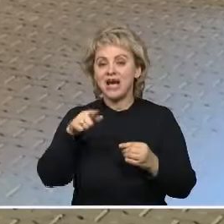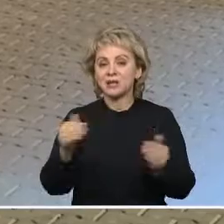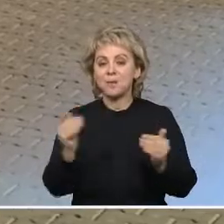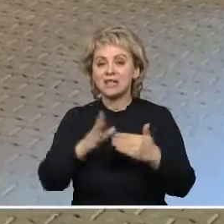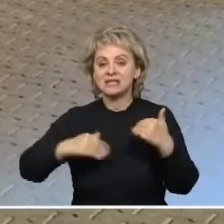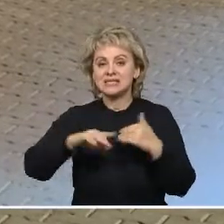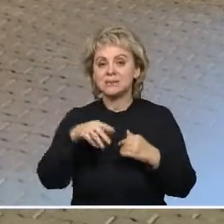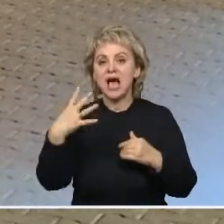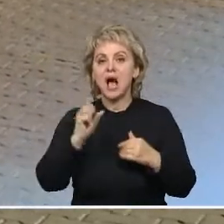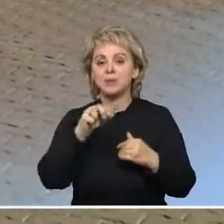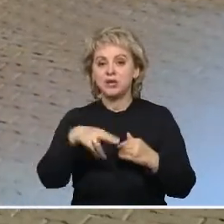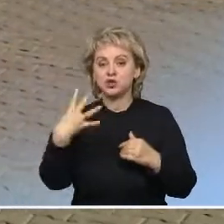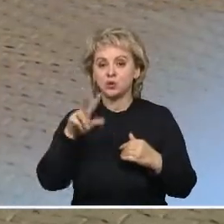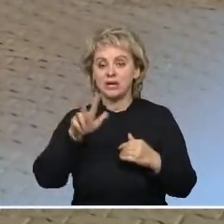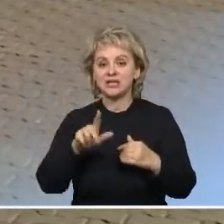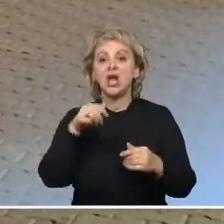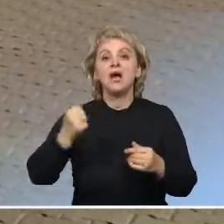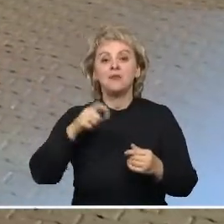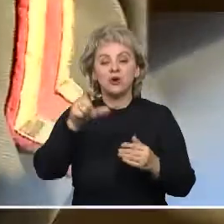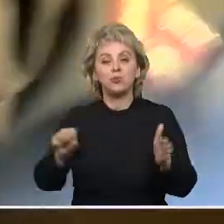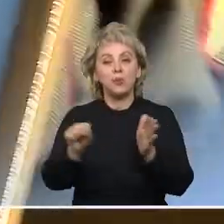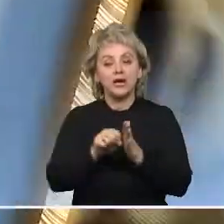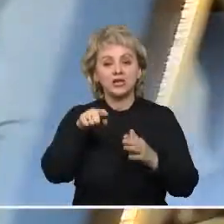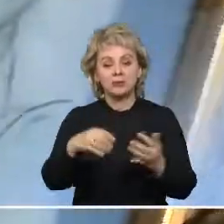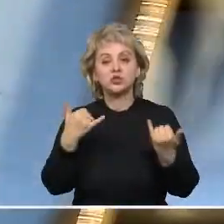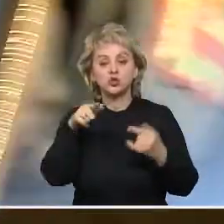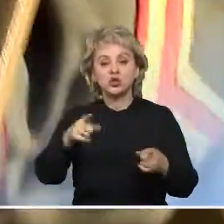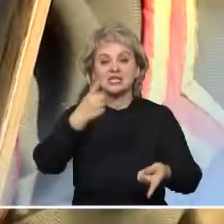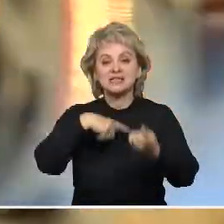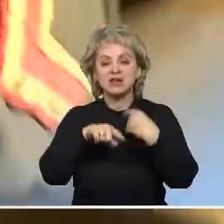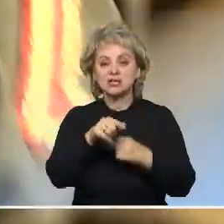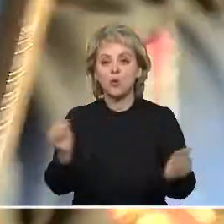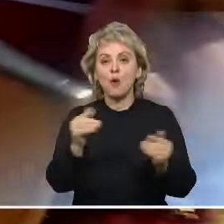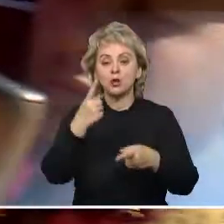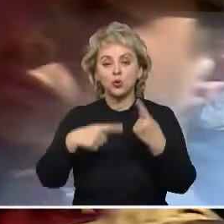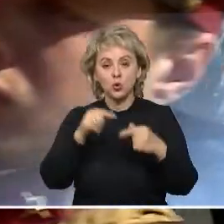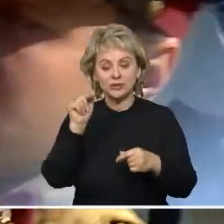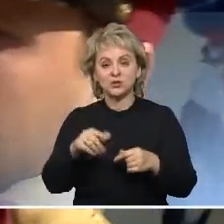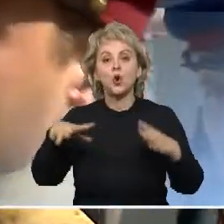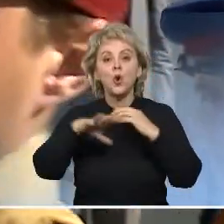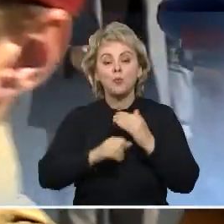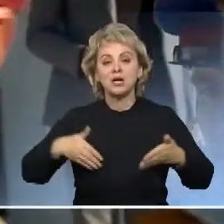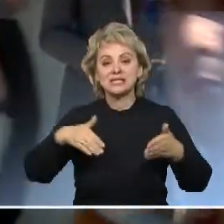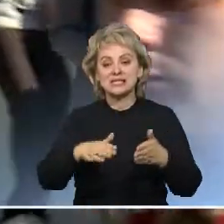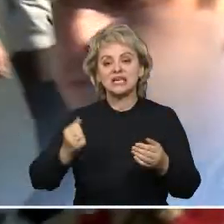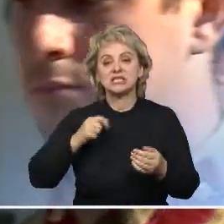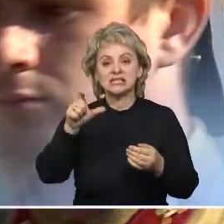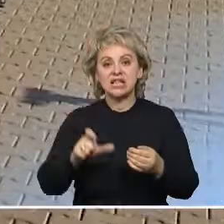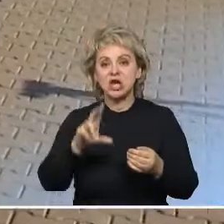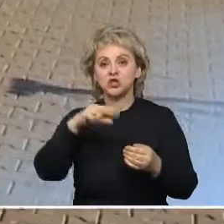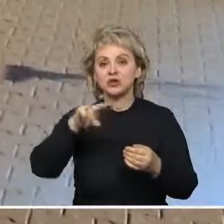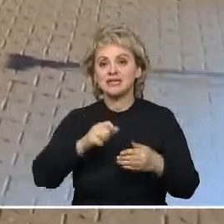земле в апреле 43-го рядовой Окрушко погиб. И вот сейчас он возвращается на малую родину. Последний путь